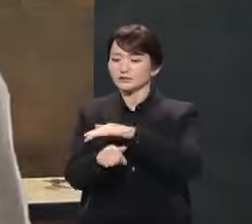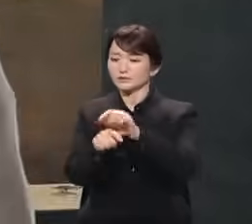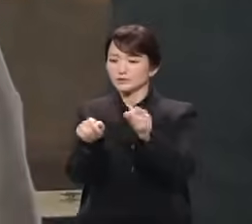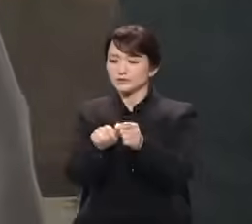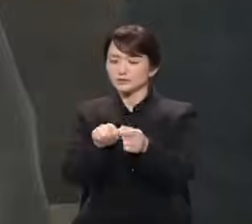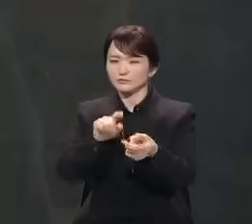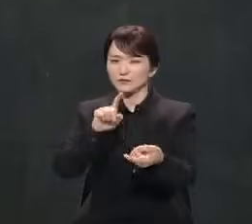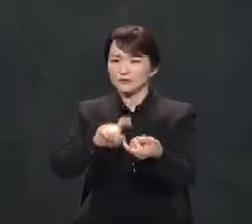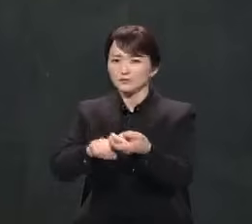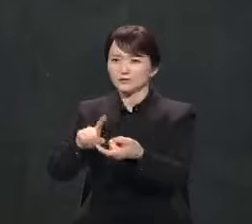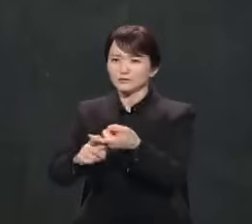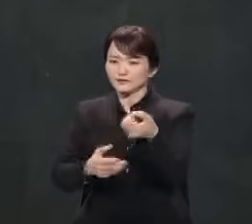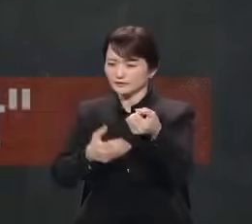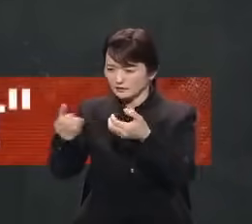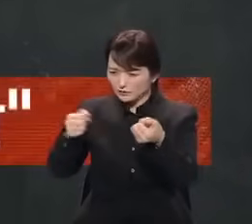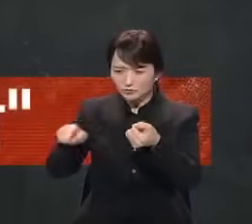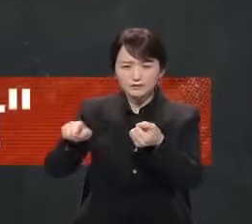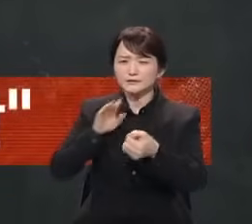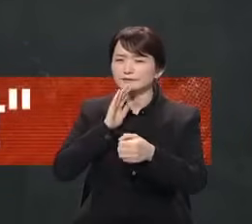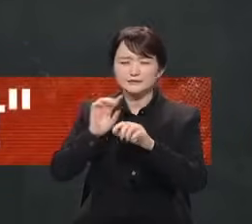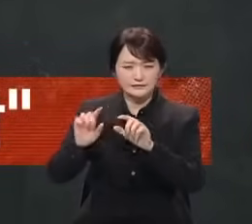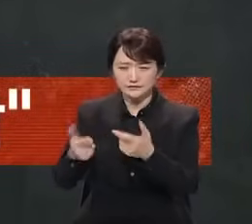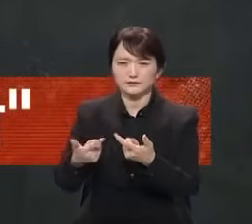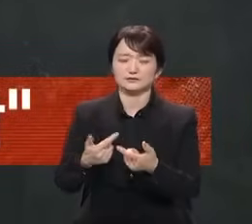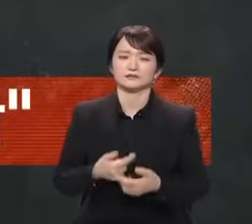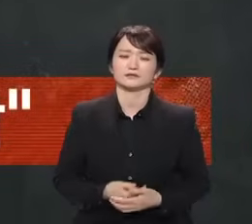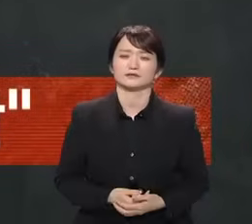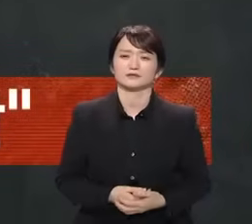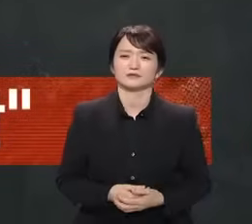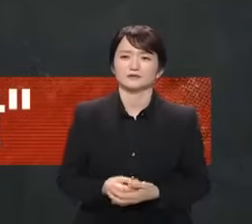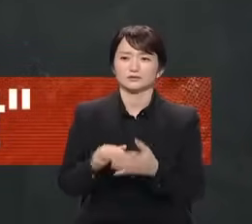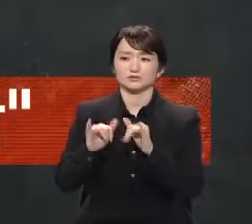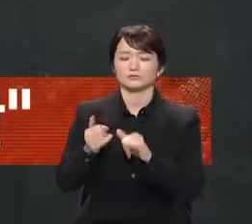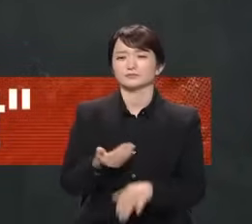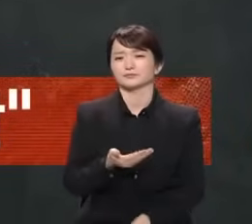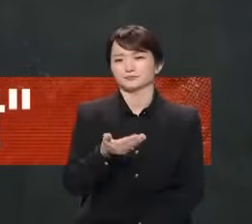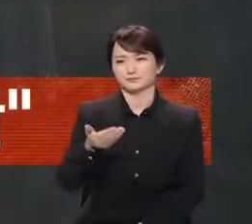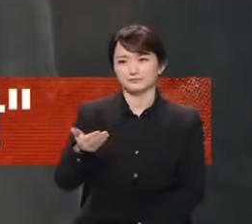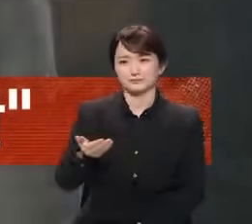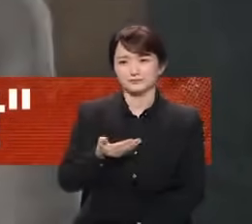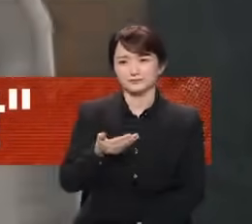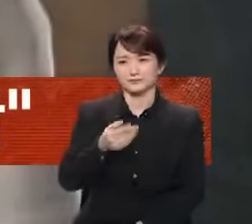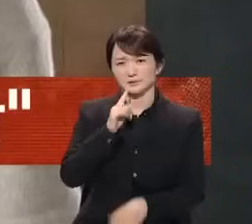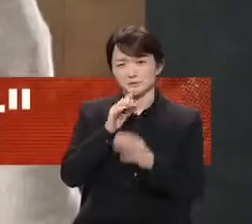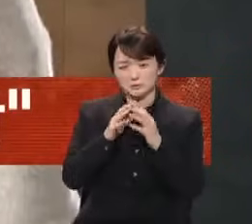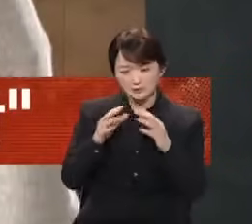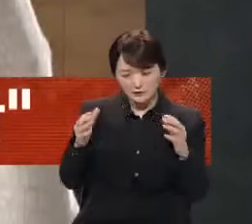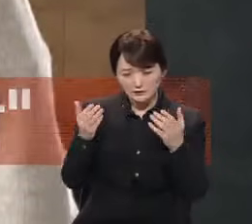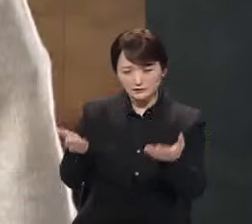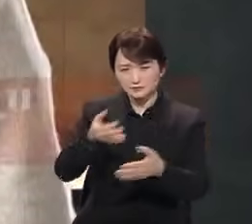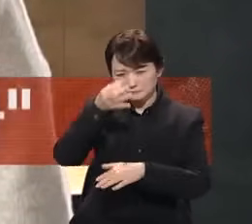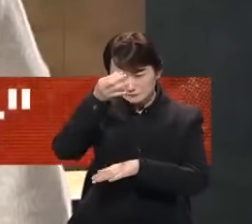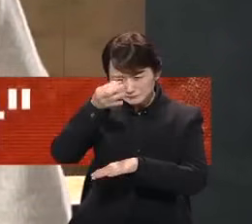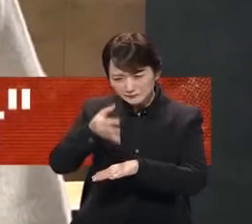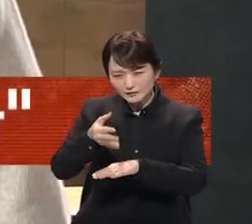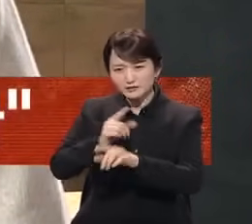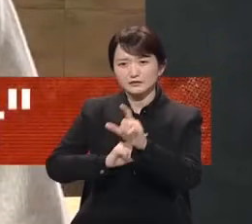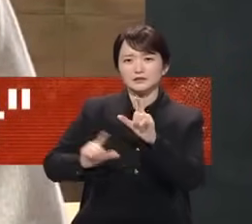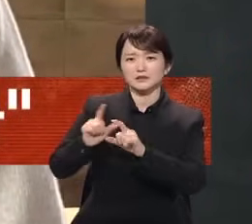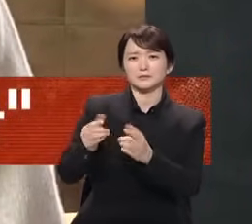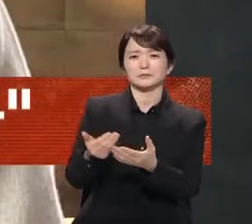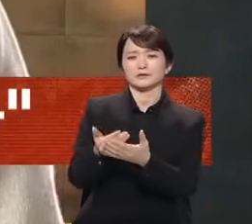있었는데 그건 다 사실이 아니다라는 것과 함께 다만 국민들께 이 문제를 일으켜서 죄송하고 더 성장하는 팀이 될 수